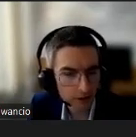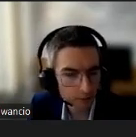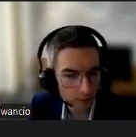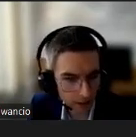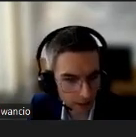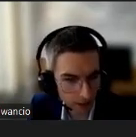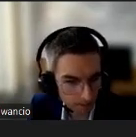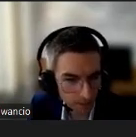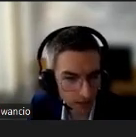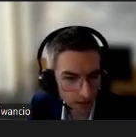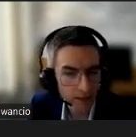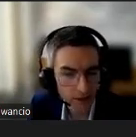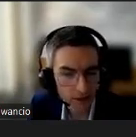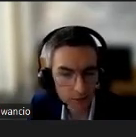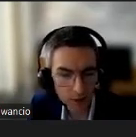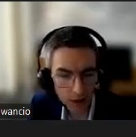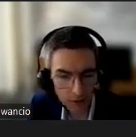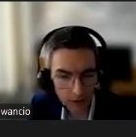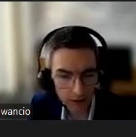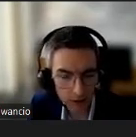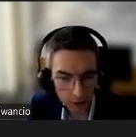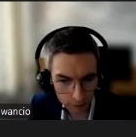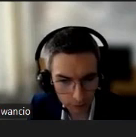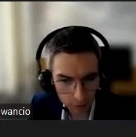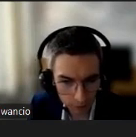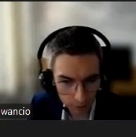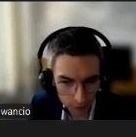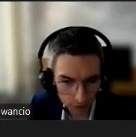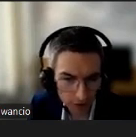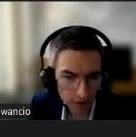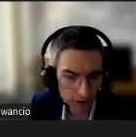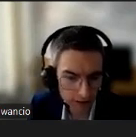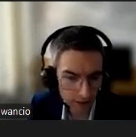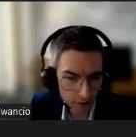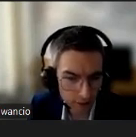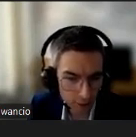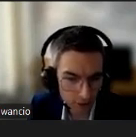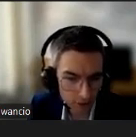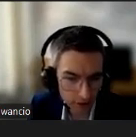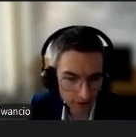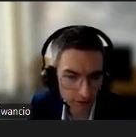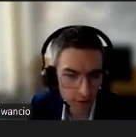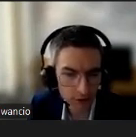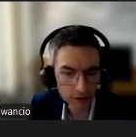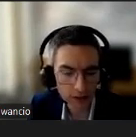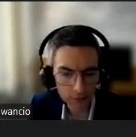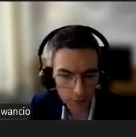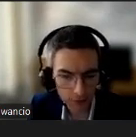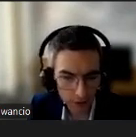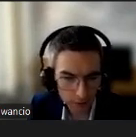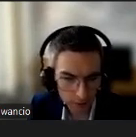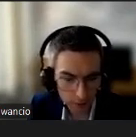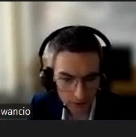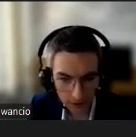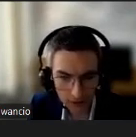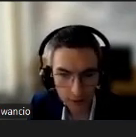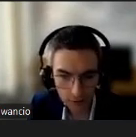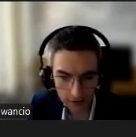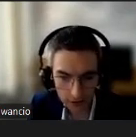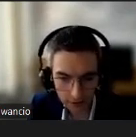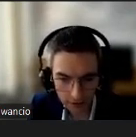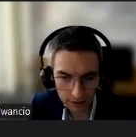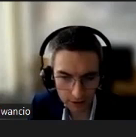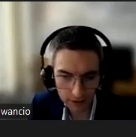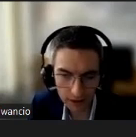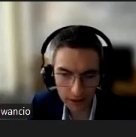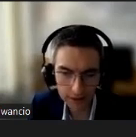składamy mailem. Jeżeli mamy jakiekolwiek wątpliwości, zawsze można do nas zadzwonić na infolinię, która jest